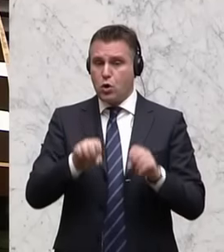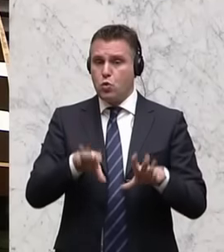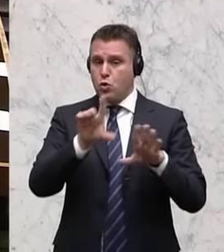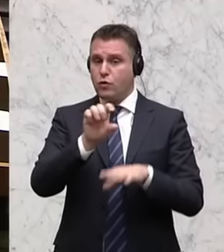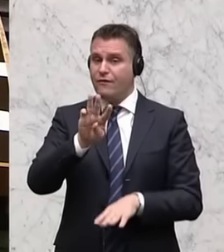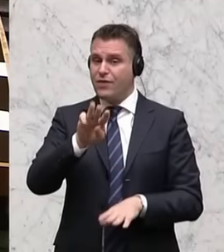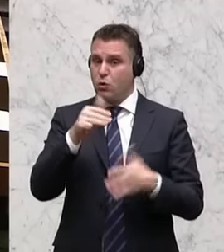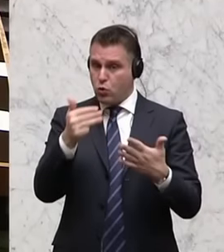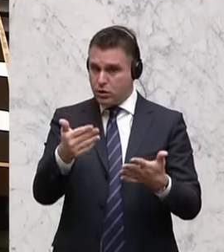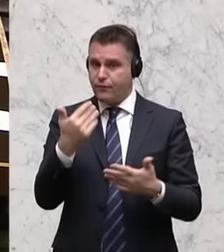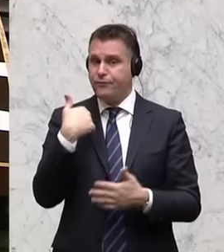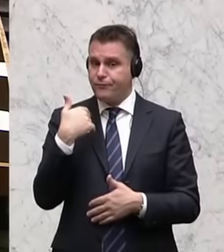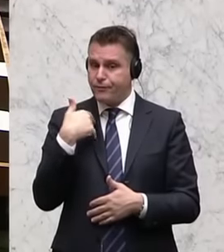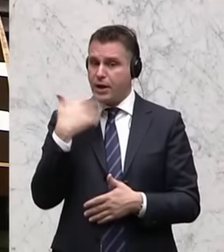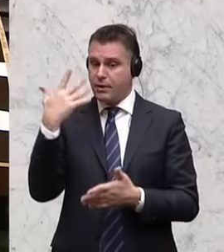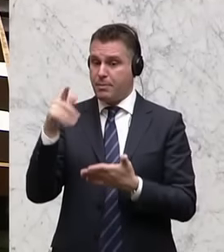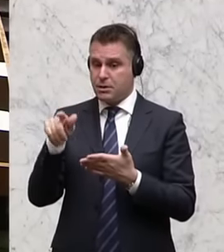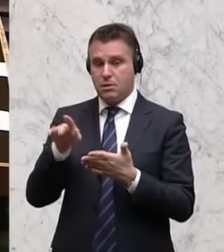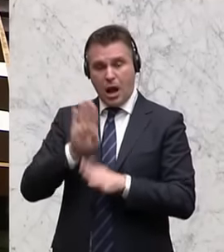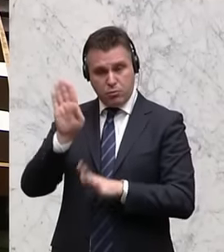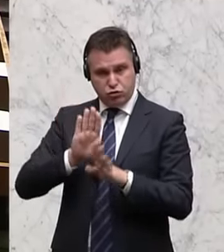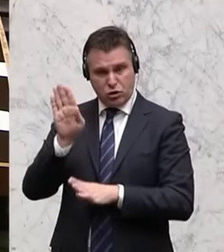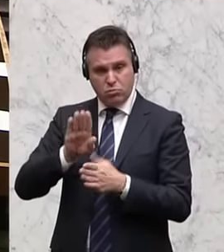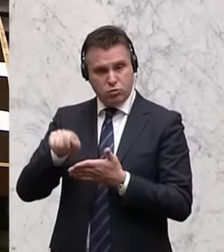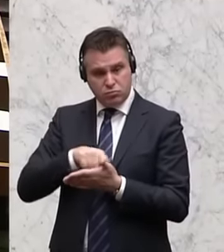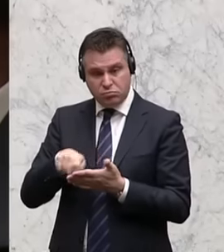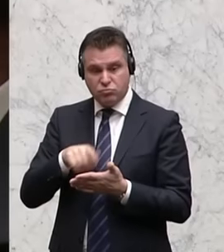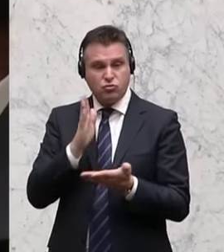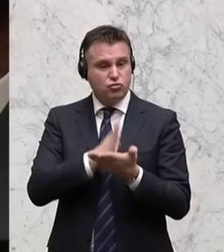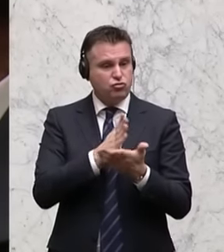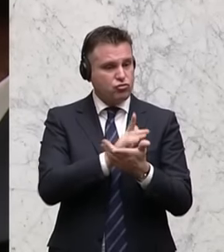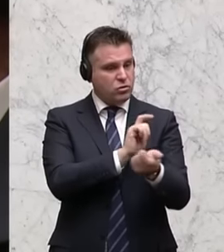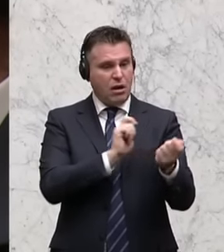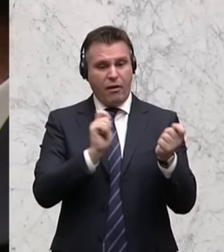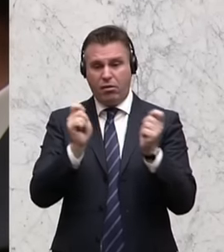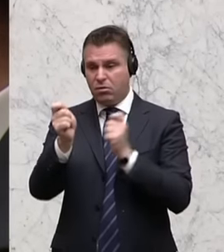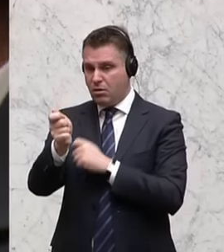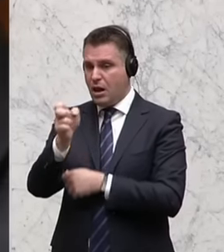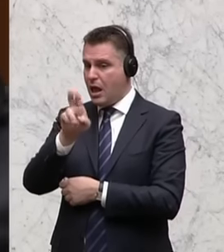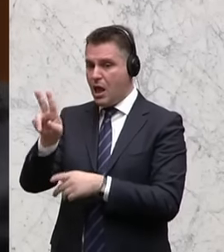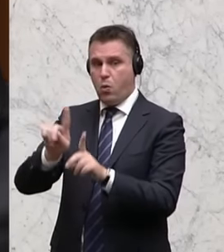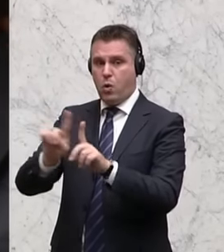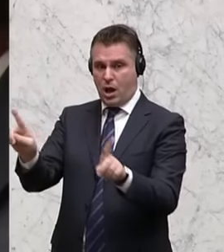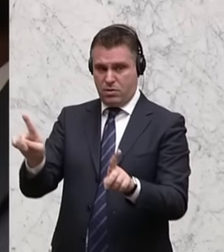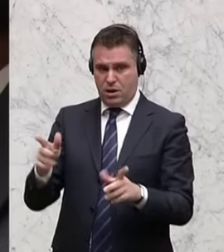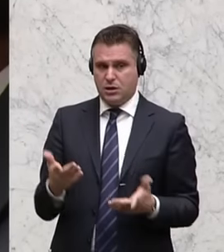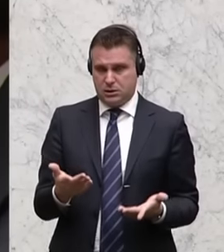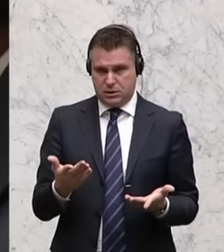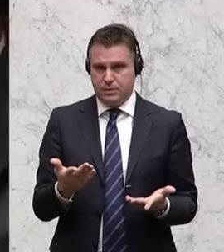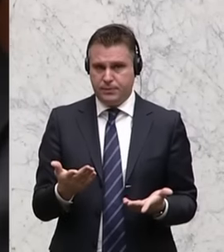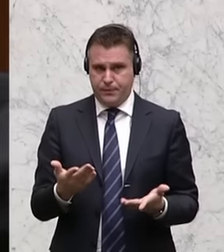zur Abstimmung dargelegen ist, ist bei weitem nicht mehr das, was wir heute haben.